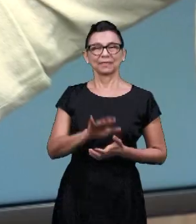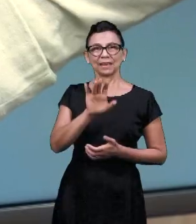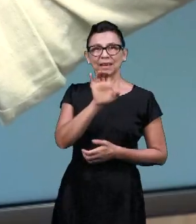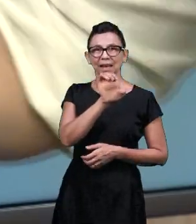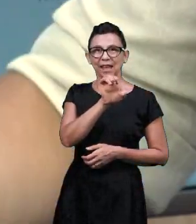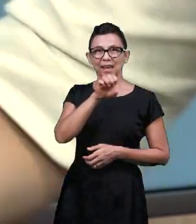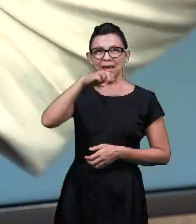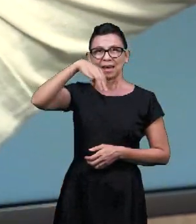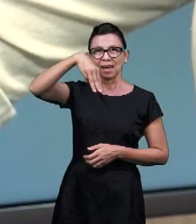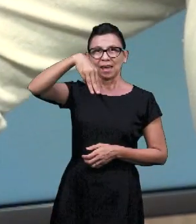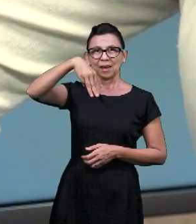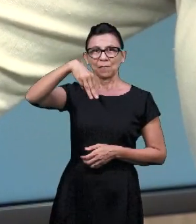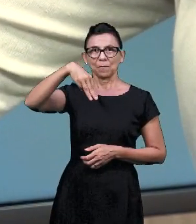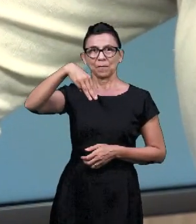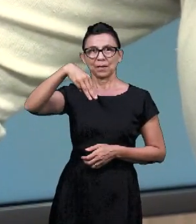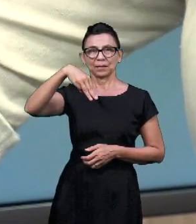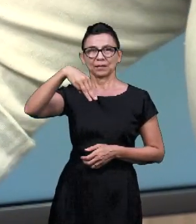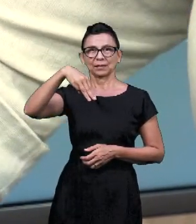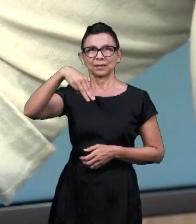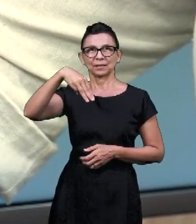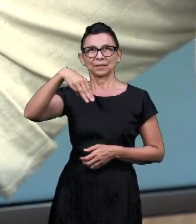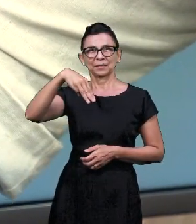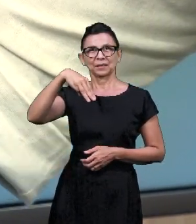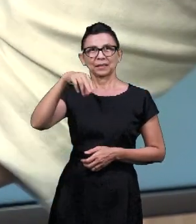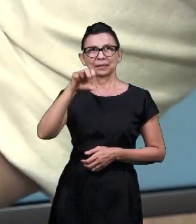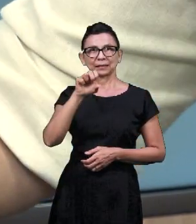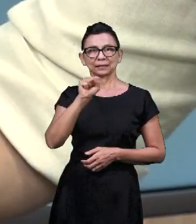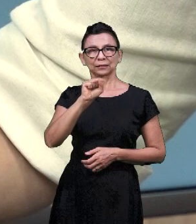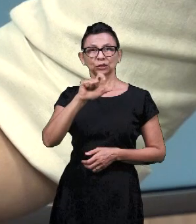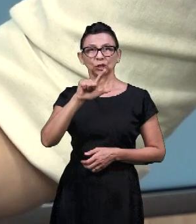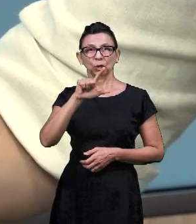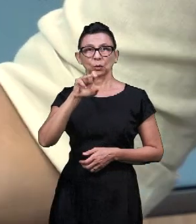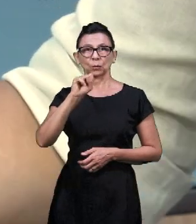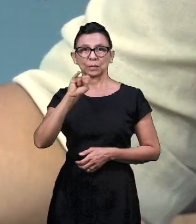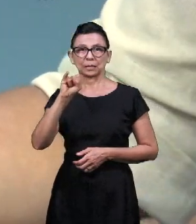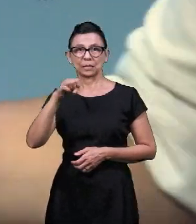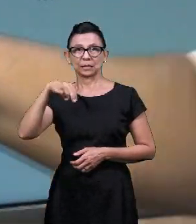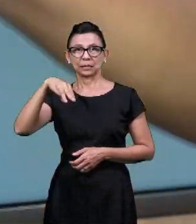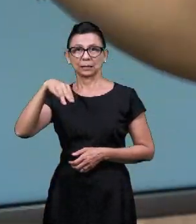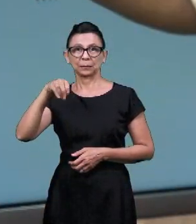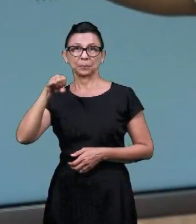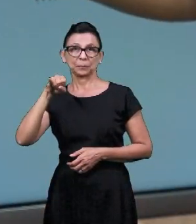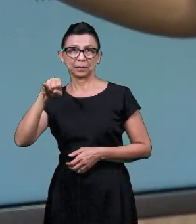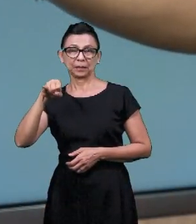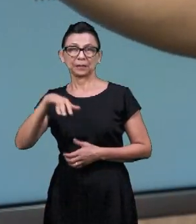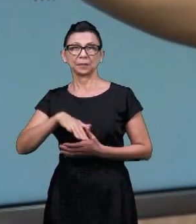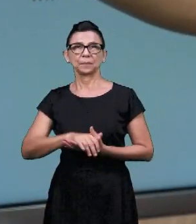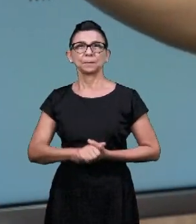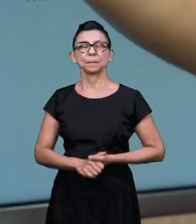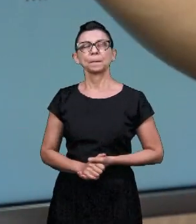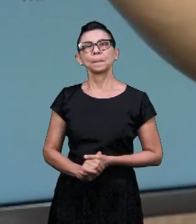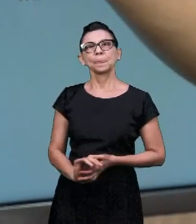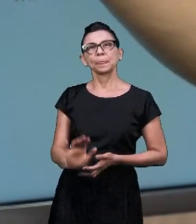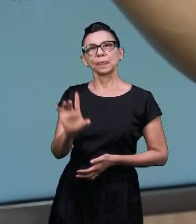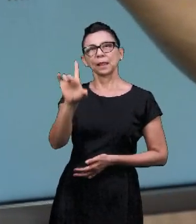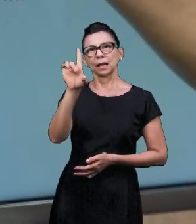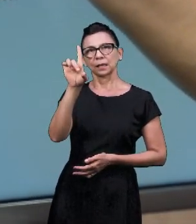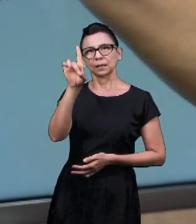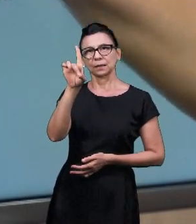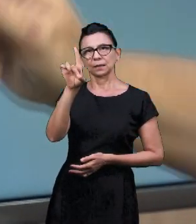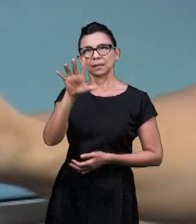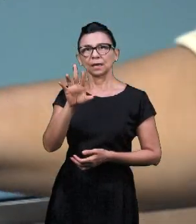mi mineur. Sol, si, mi. Le D, c'est le Ré